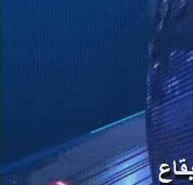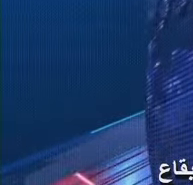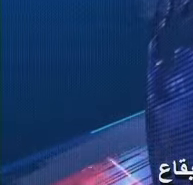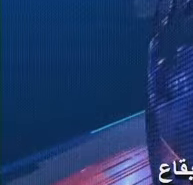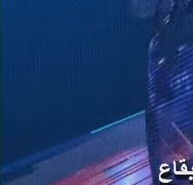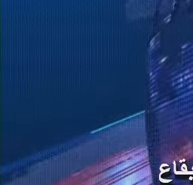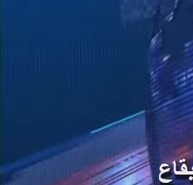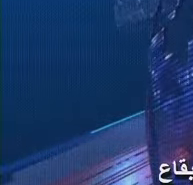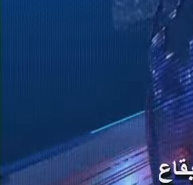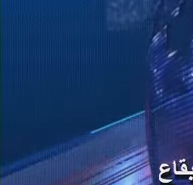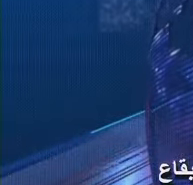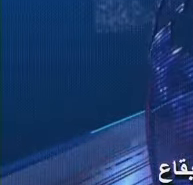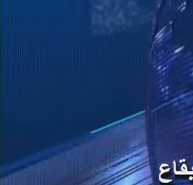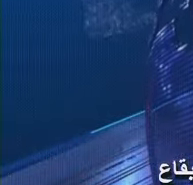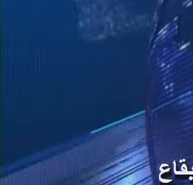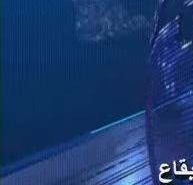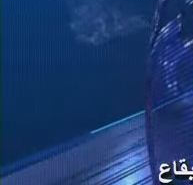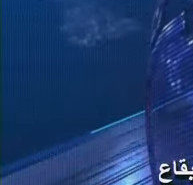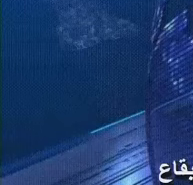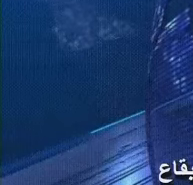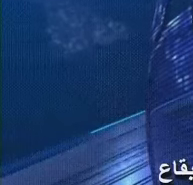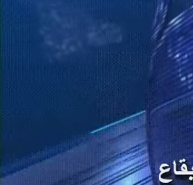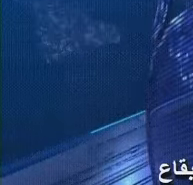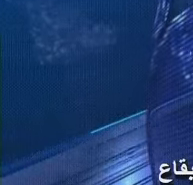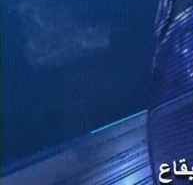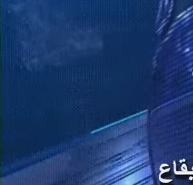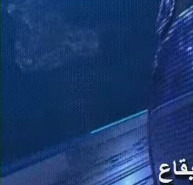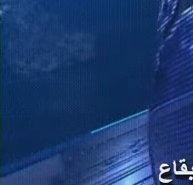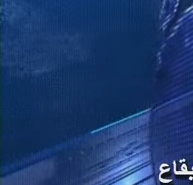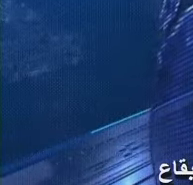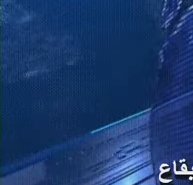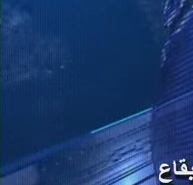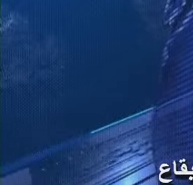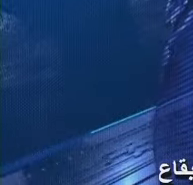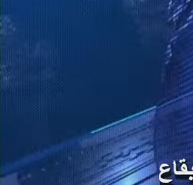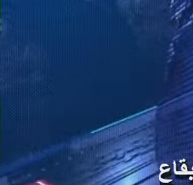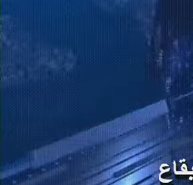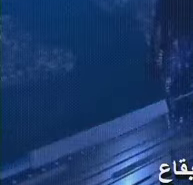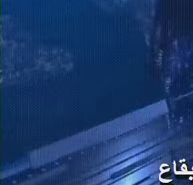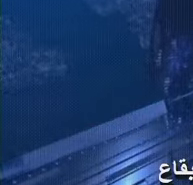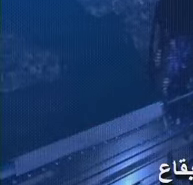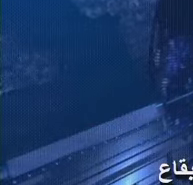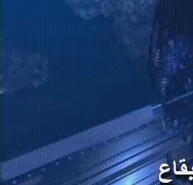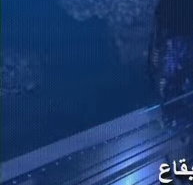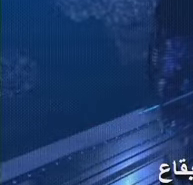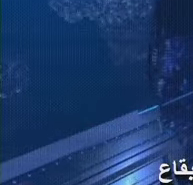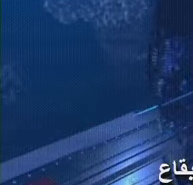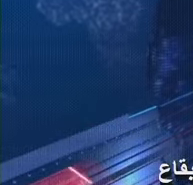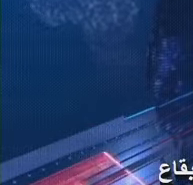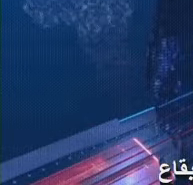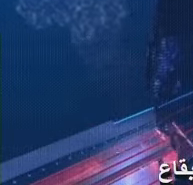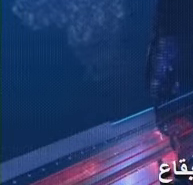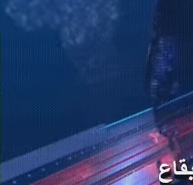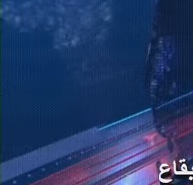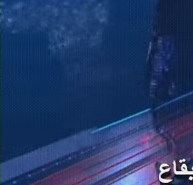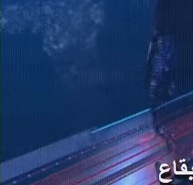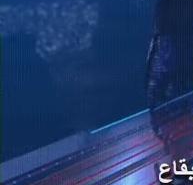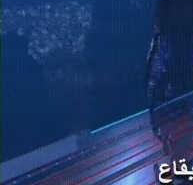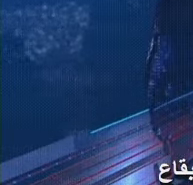عدد من الجنود اللبنانيين اصيبوا اصابتهم طفيفه ونقلوا الى مستشفى العاصي